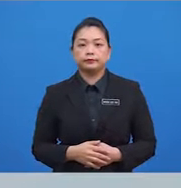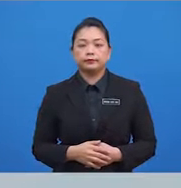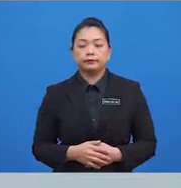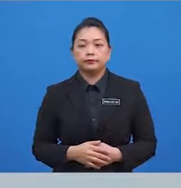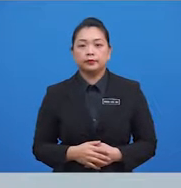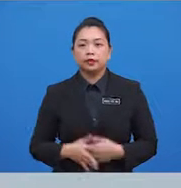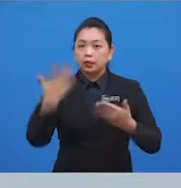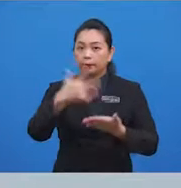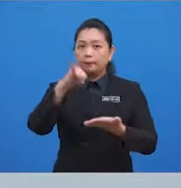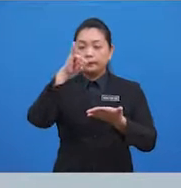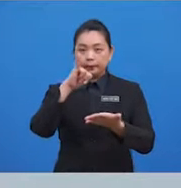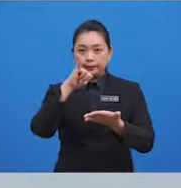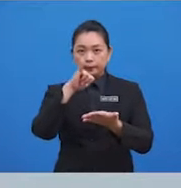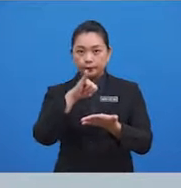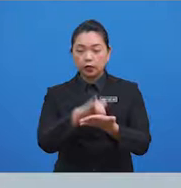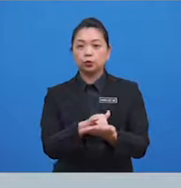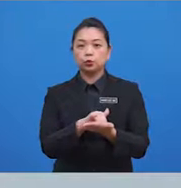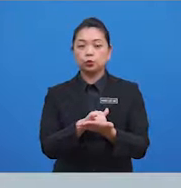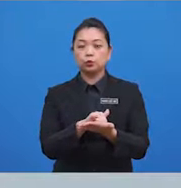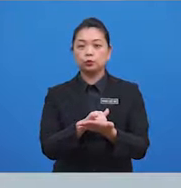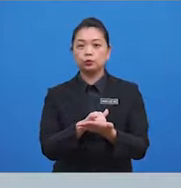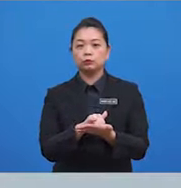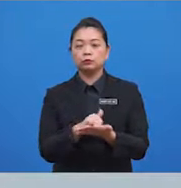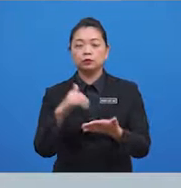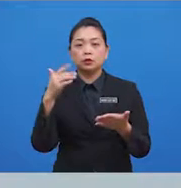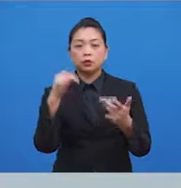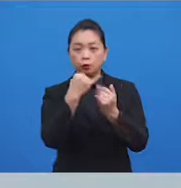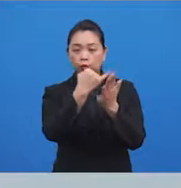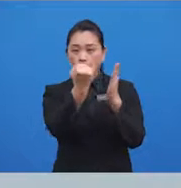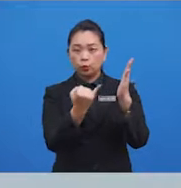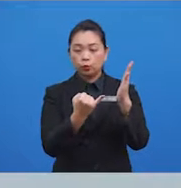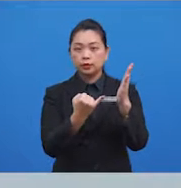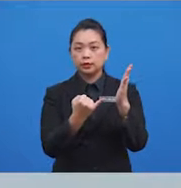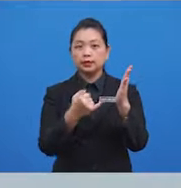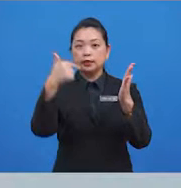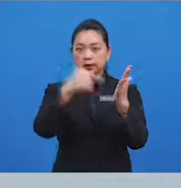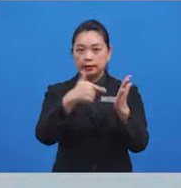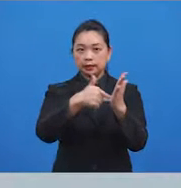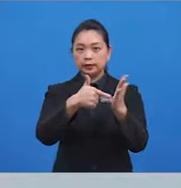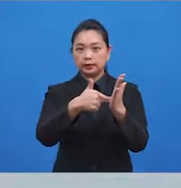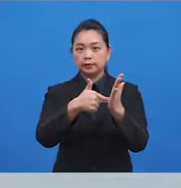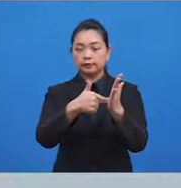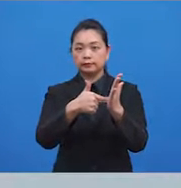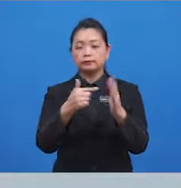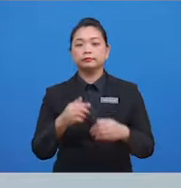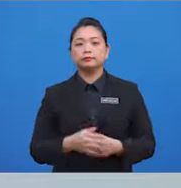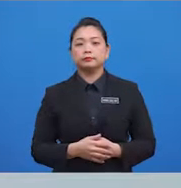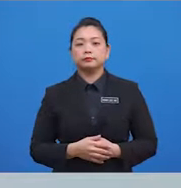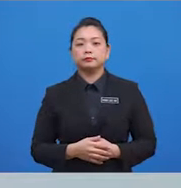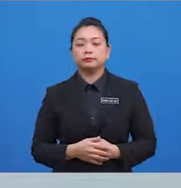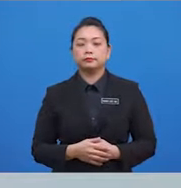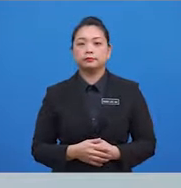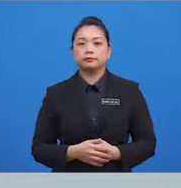Seterusnya, lukis dua segi empat sama dengan ukuran panjang 4 cm dan lebar